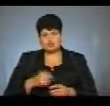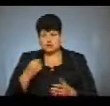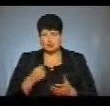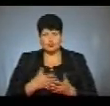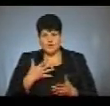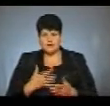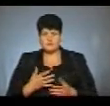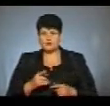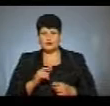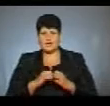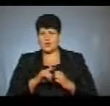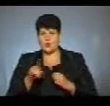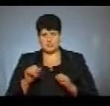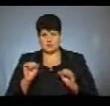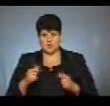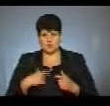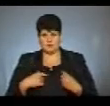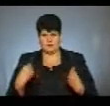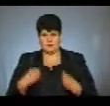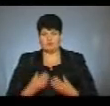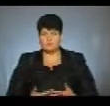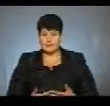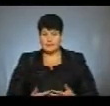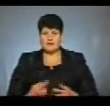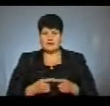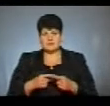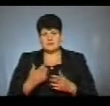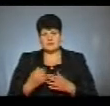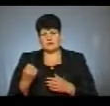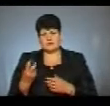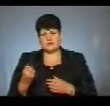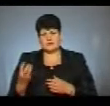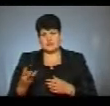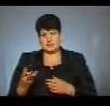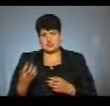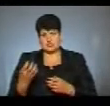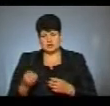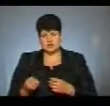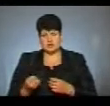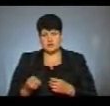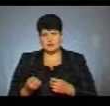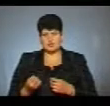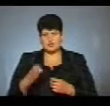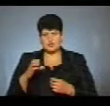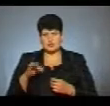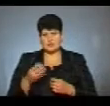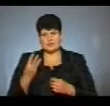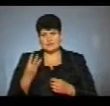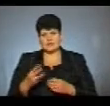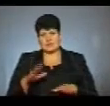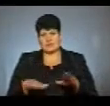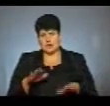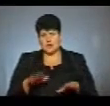його собі не кожен міг дозволити. Цей близько 12-13. Ще стьоганка в районі 3